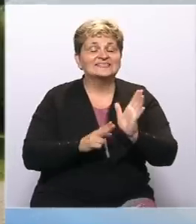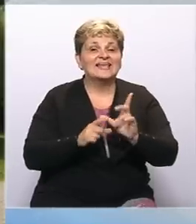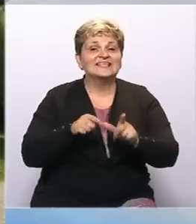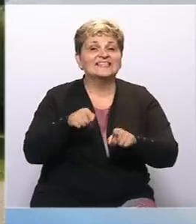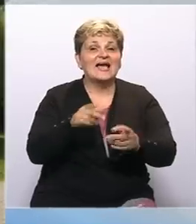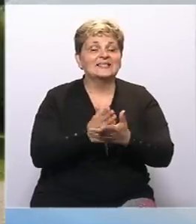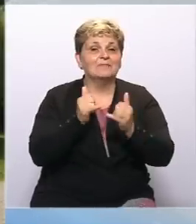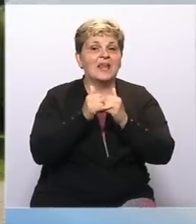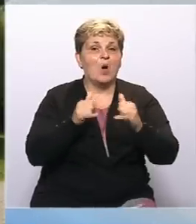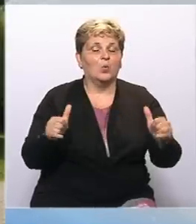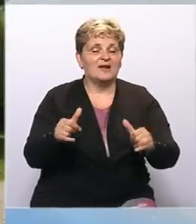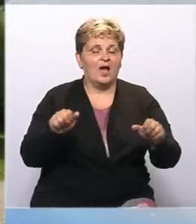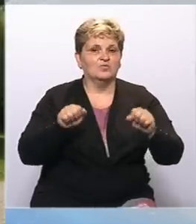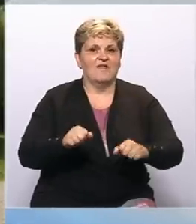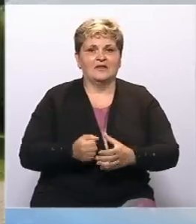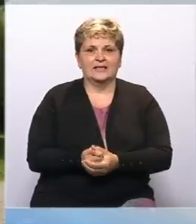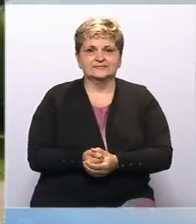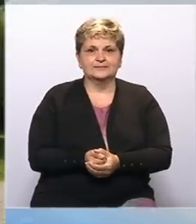gradu.